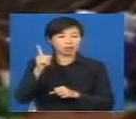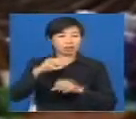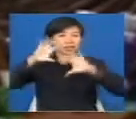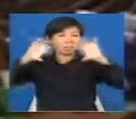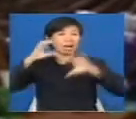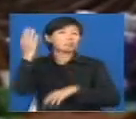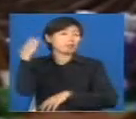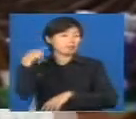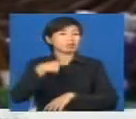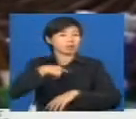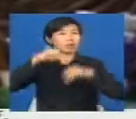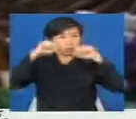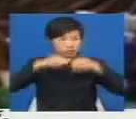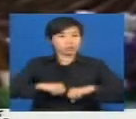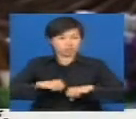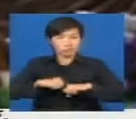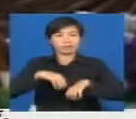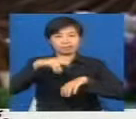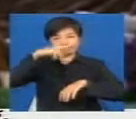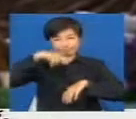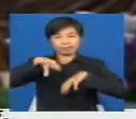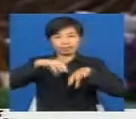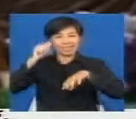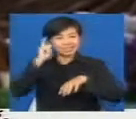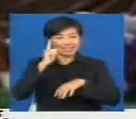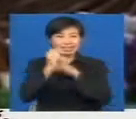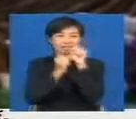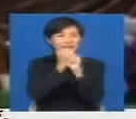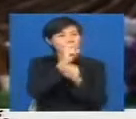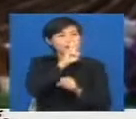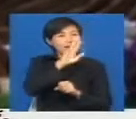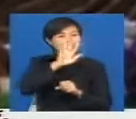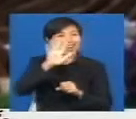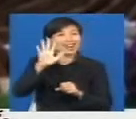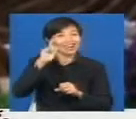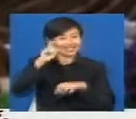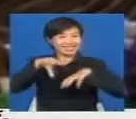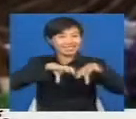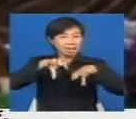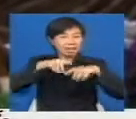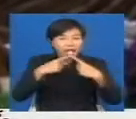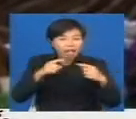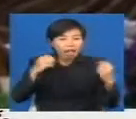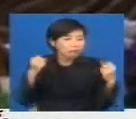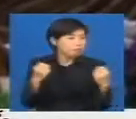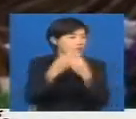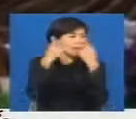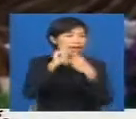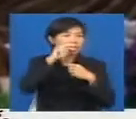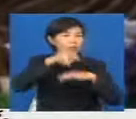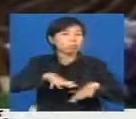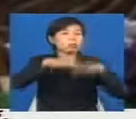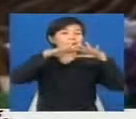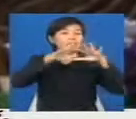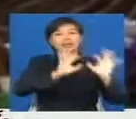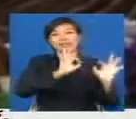นะครับแล้วก็เดิมก็จะจัดปี55แต่ตอนนั้นเราน้ำท่วมก็เลยประจัดเข้าเนี่ยนะครับที่สำคัญคือว่าเรื่องน้ำ